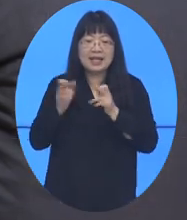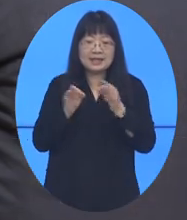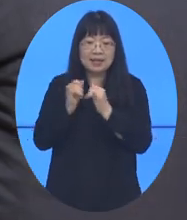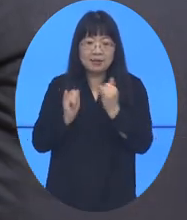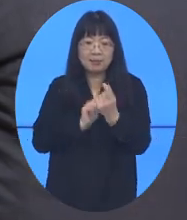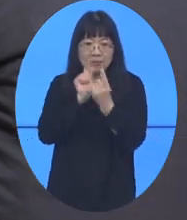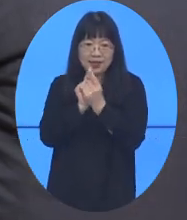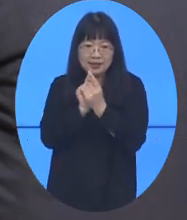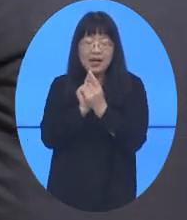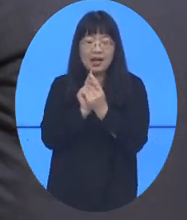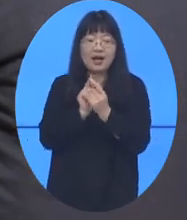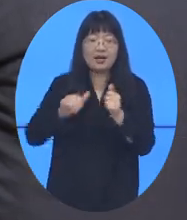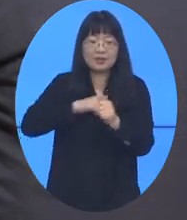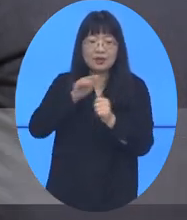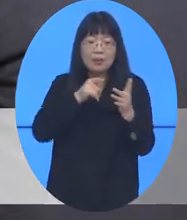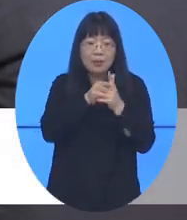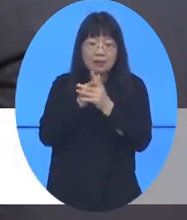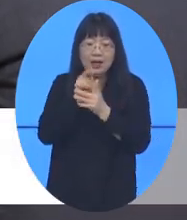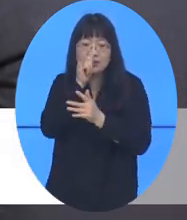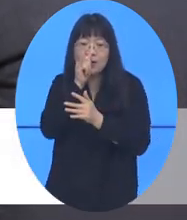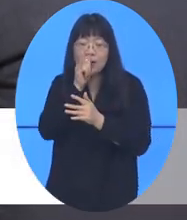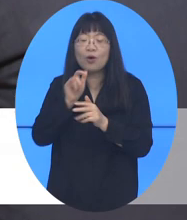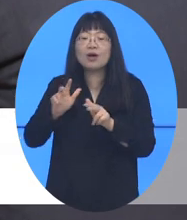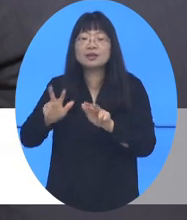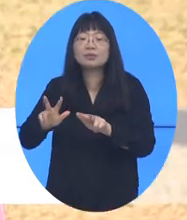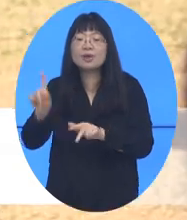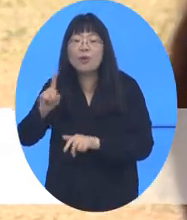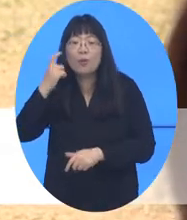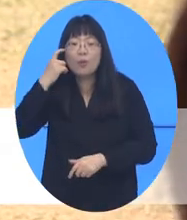상황을 세심히 살폈습니다. 좀 어떠세요?